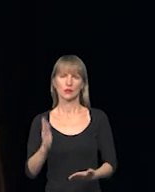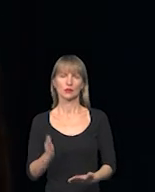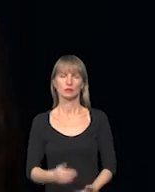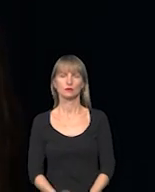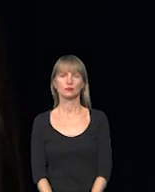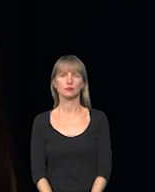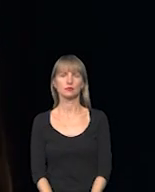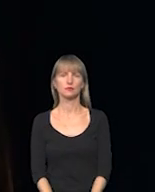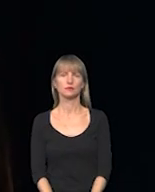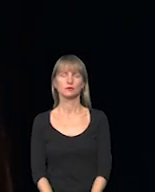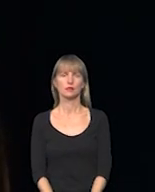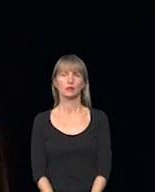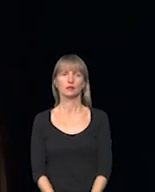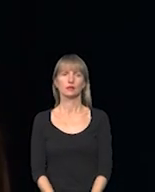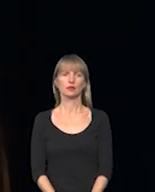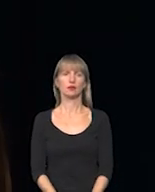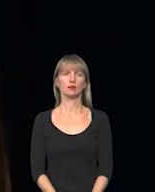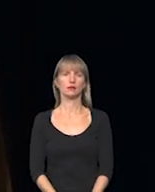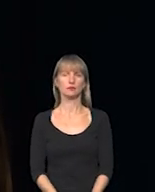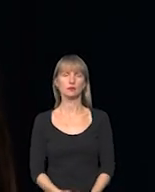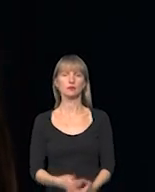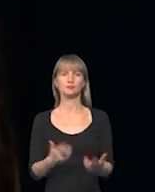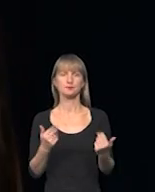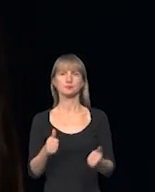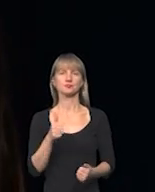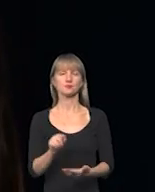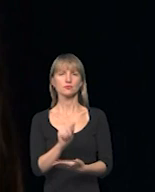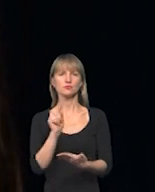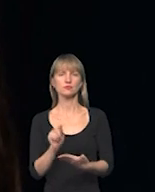О, так, хороше питання.